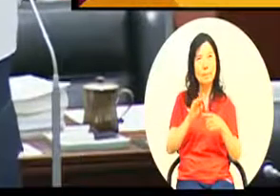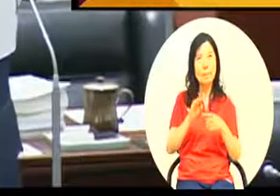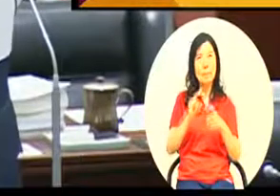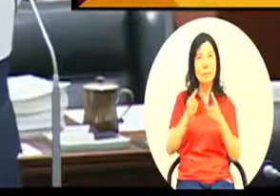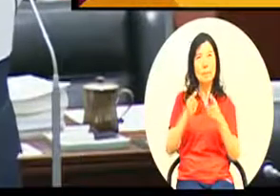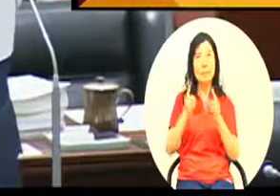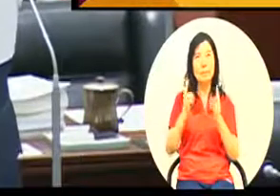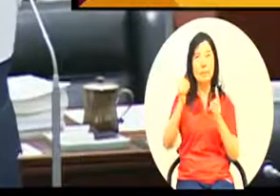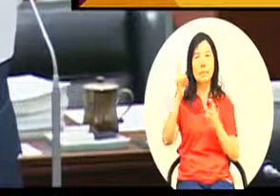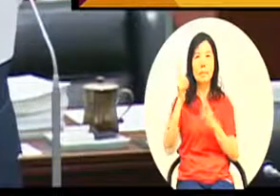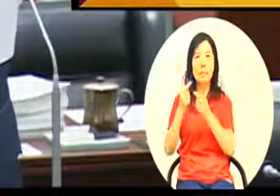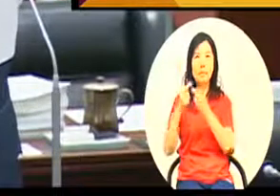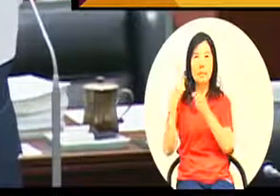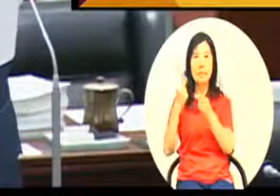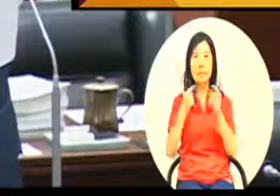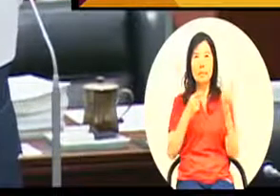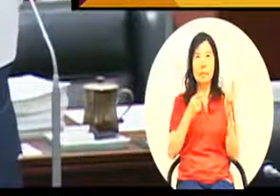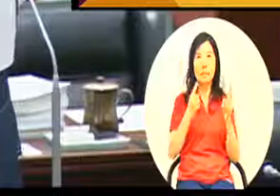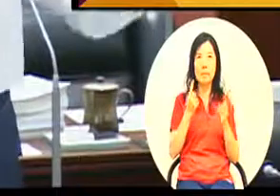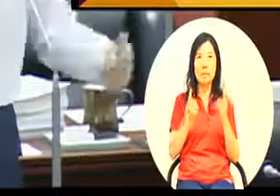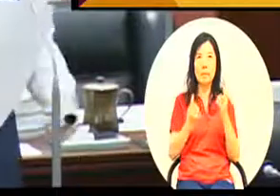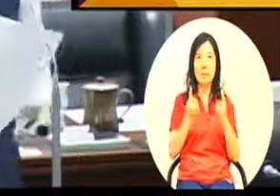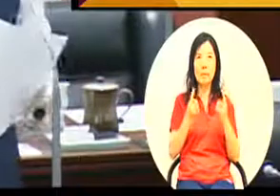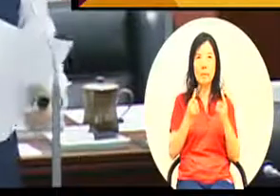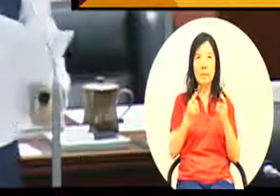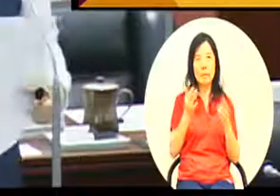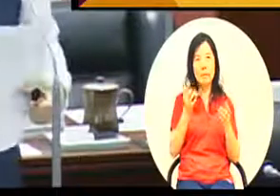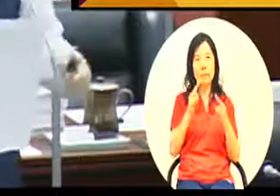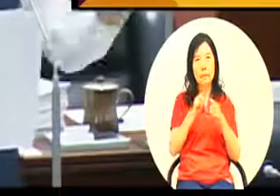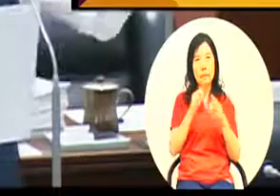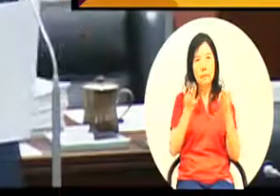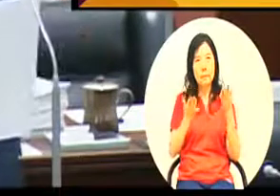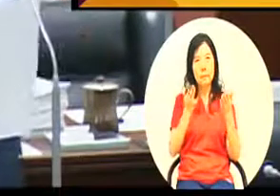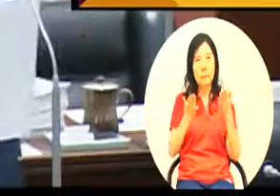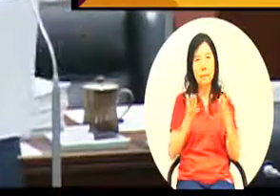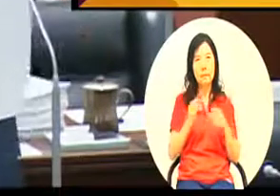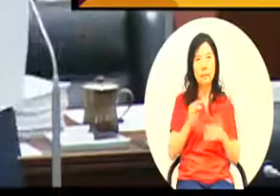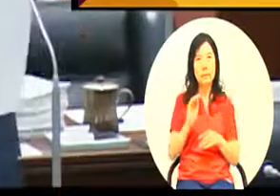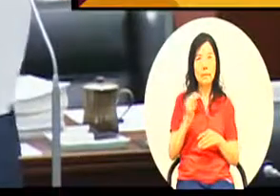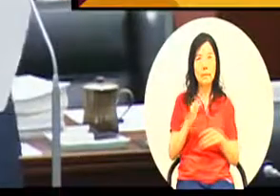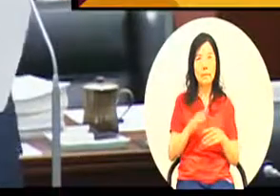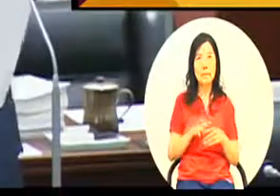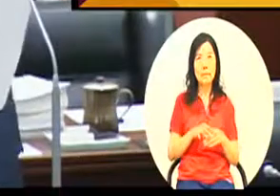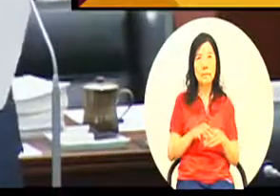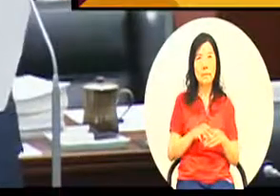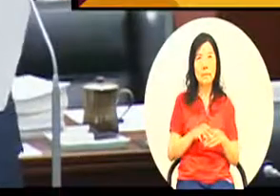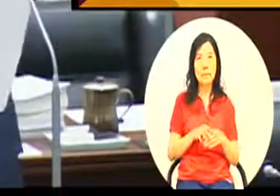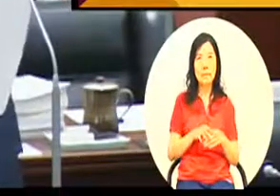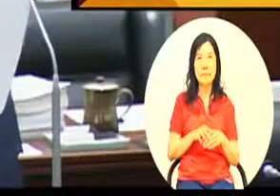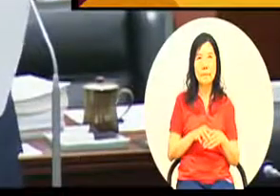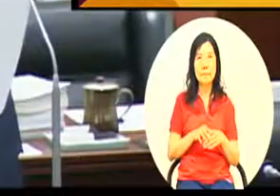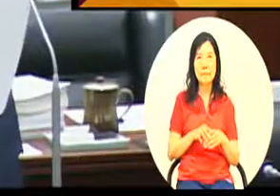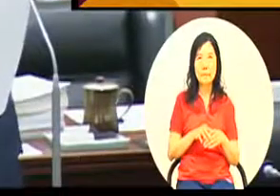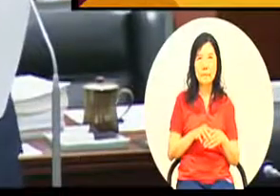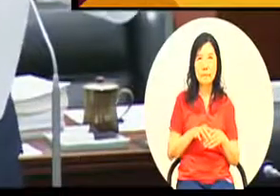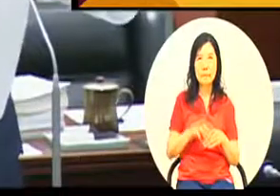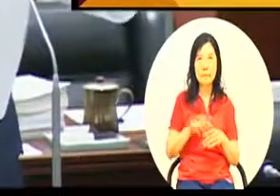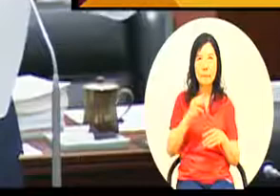去年105、104、103、106年差不多人数了。可是整个的侦查